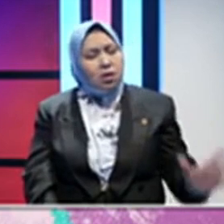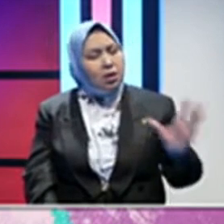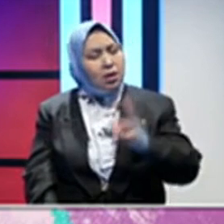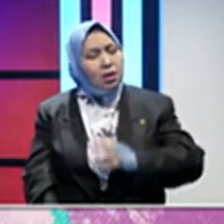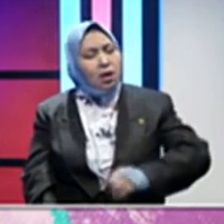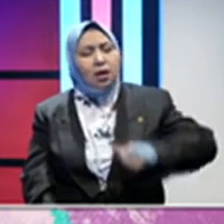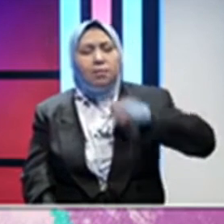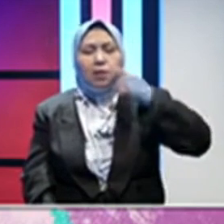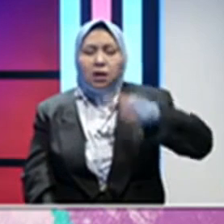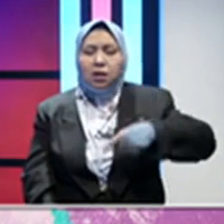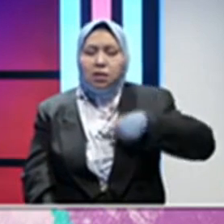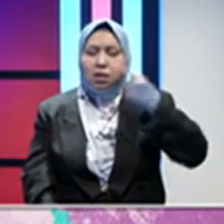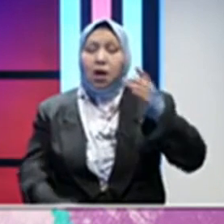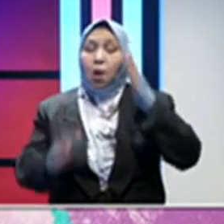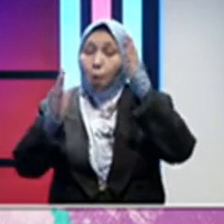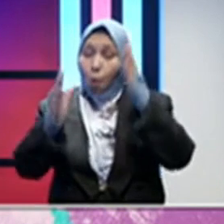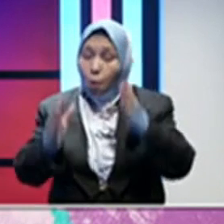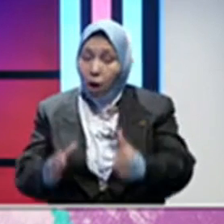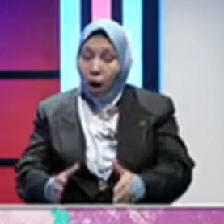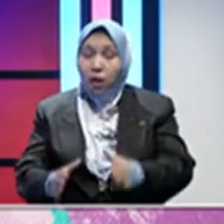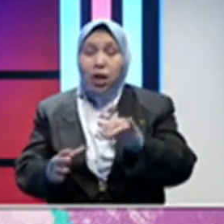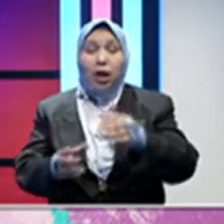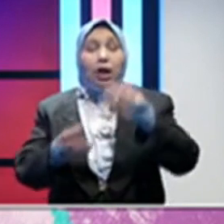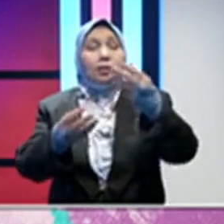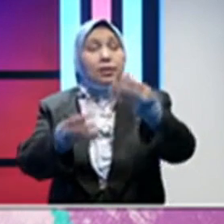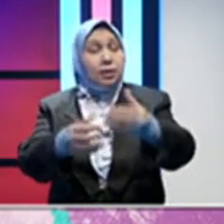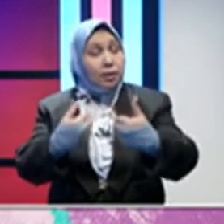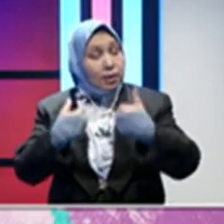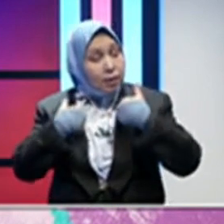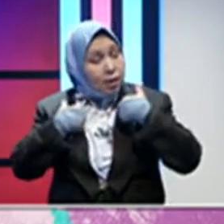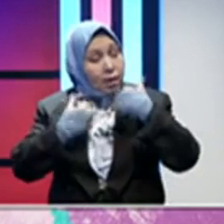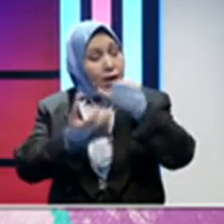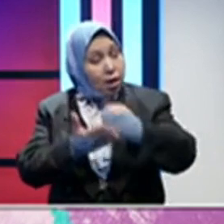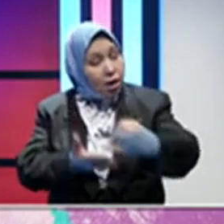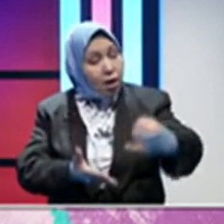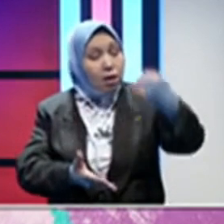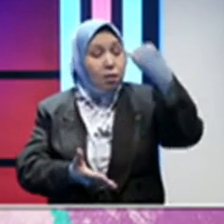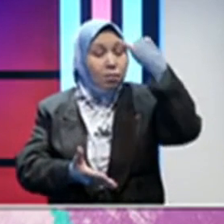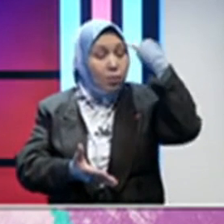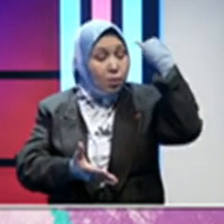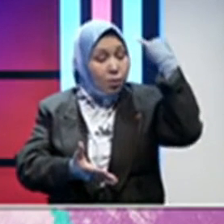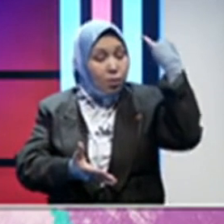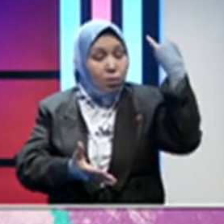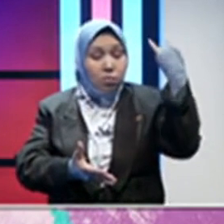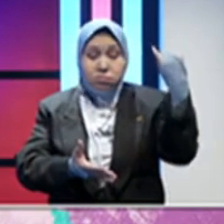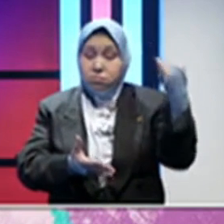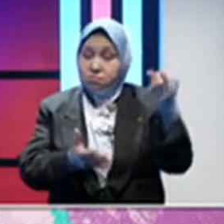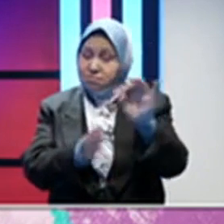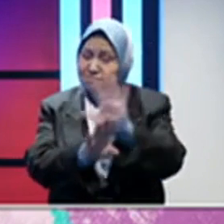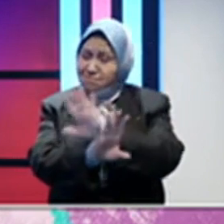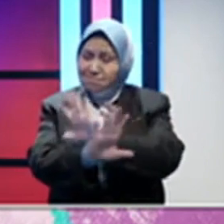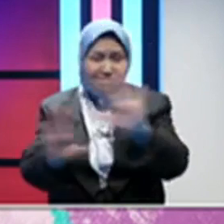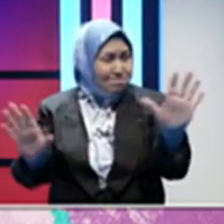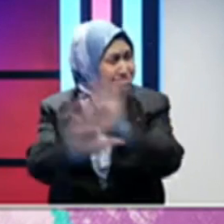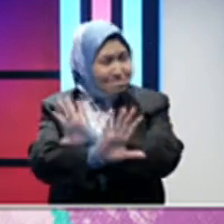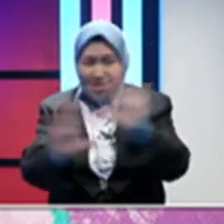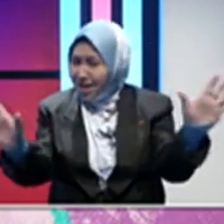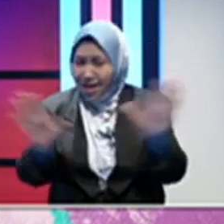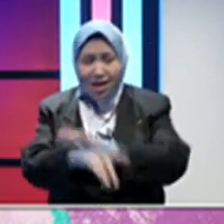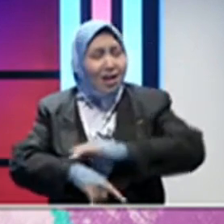وقال الذين أوتوا العلم ويلكم